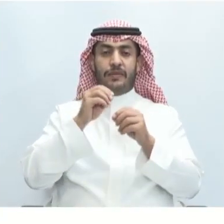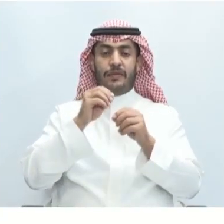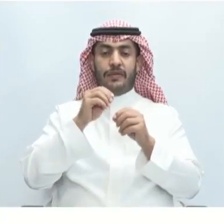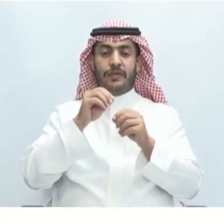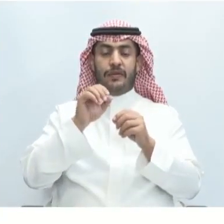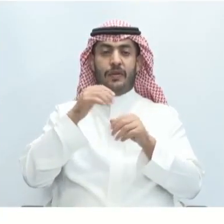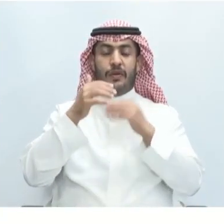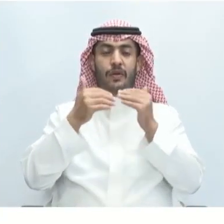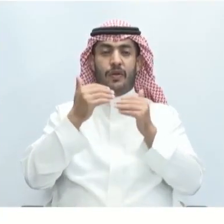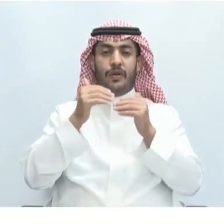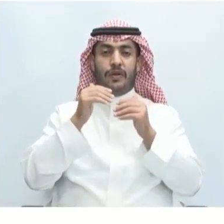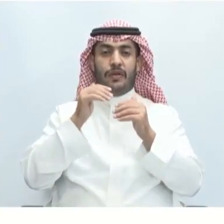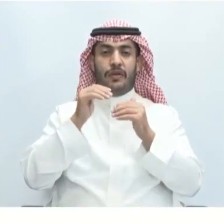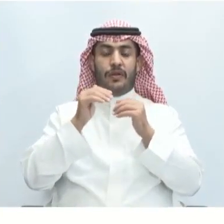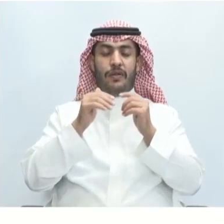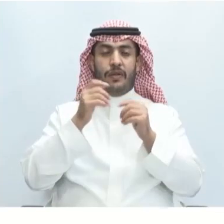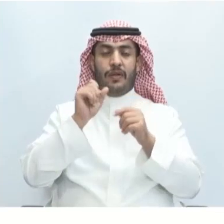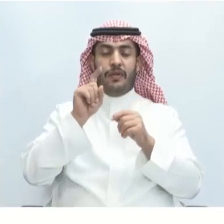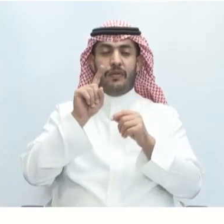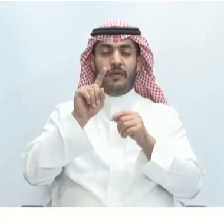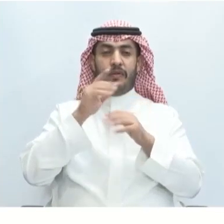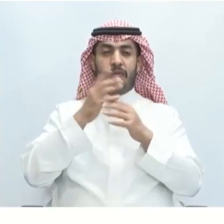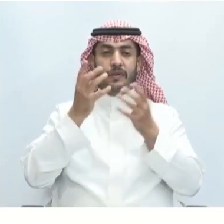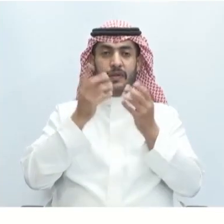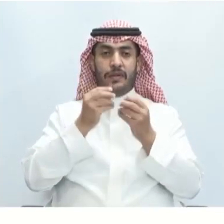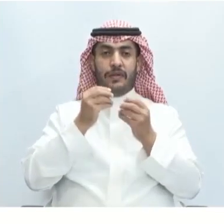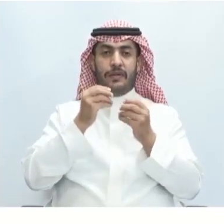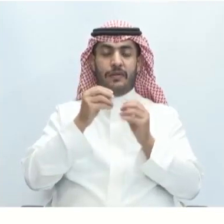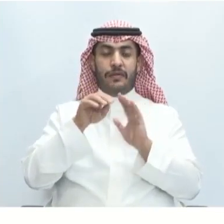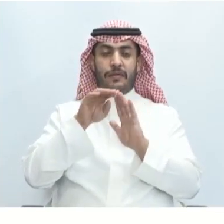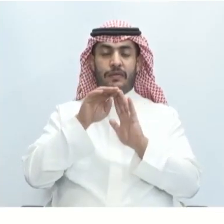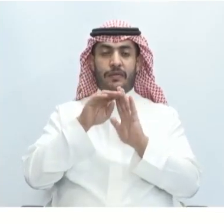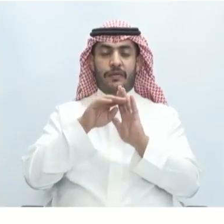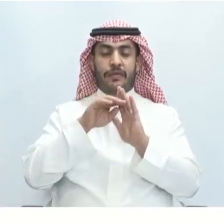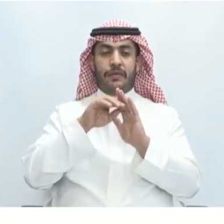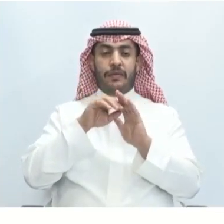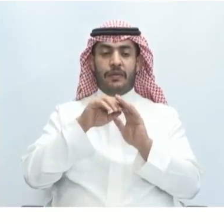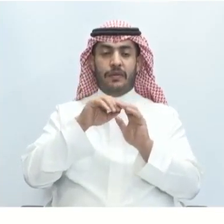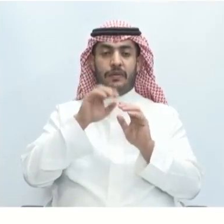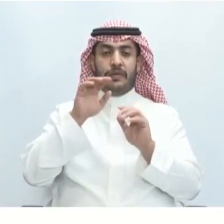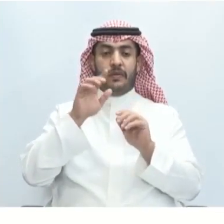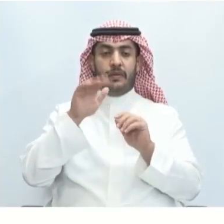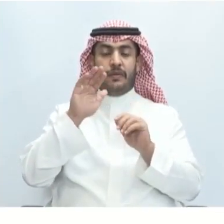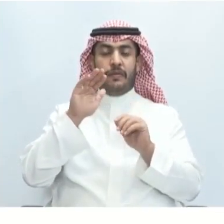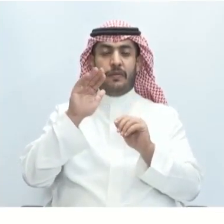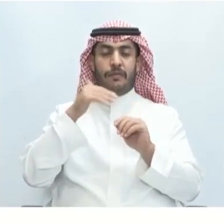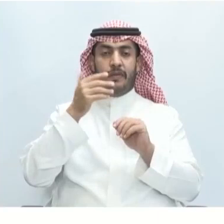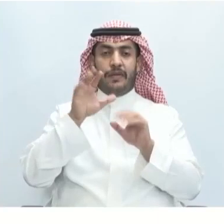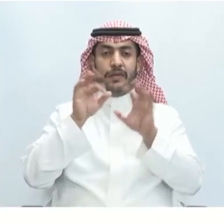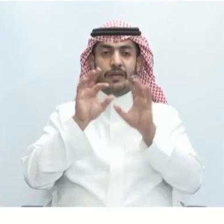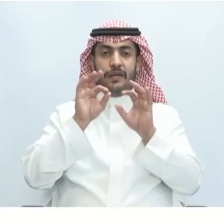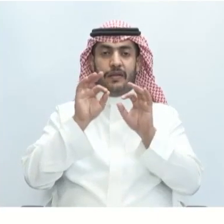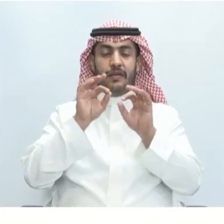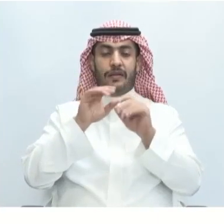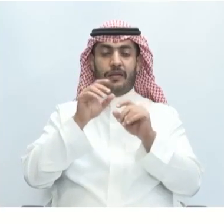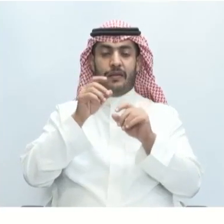في الخطوه الاولى قمنا بتفعيل اداه سورفر لتقليل التكلفه اخترنا الماين هنا سنختار ايضا